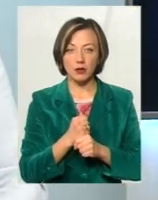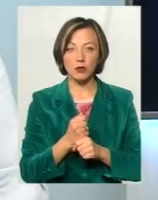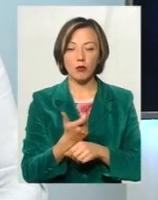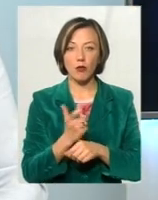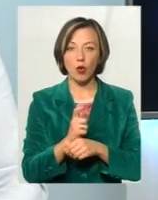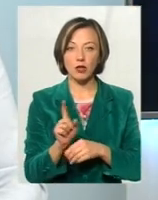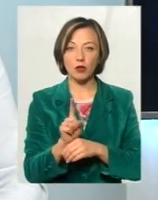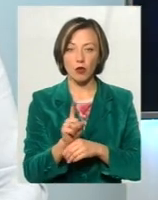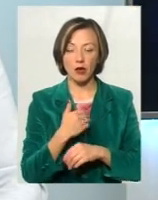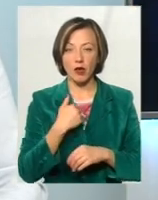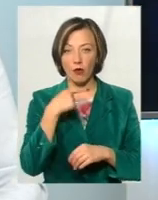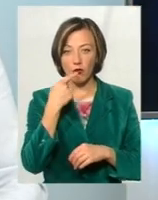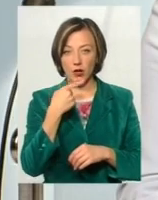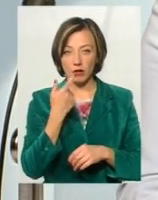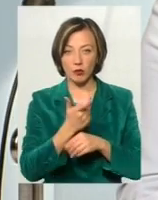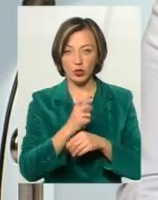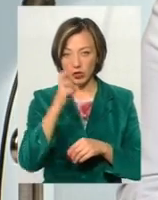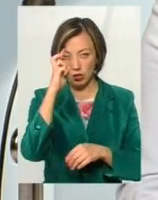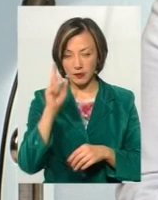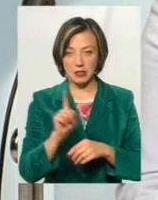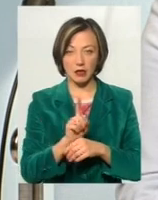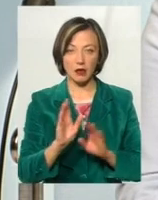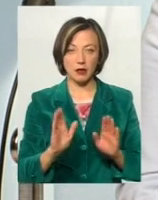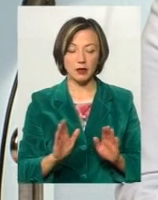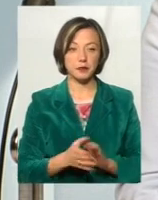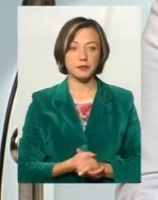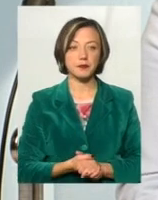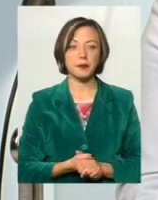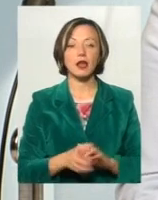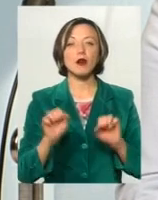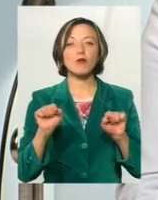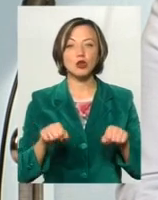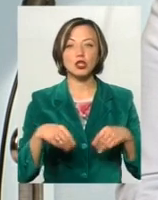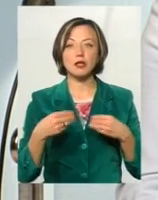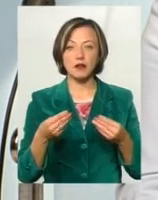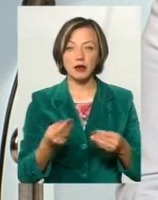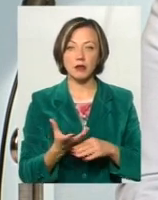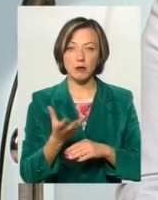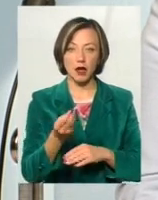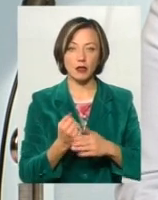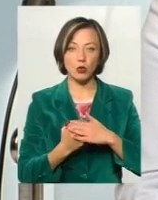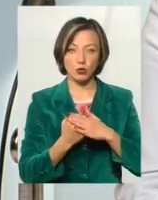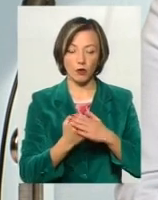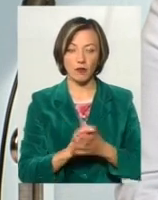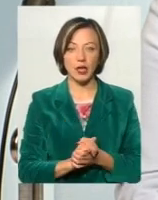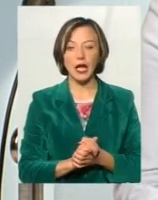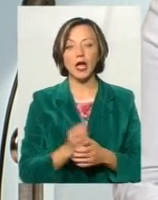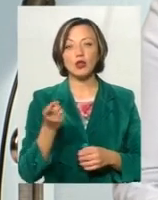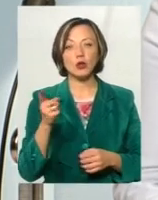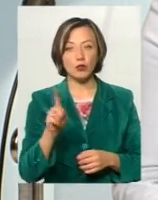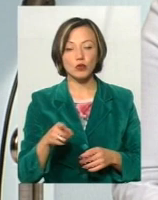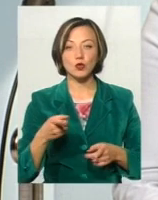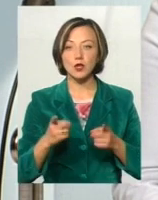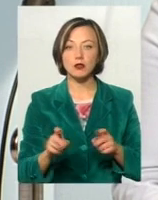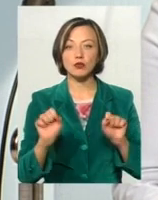понад норму, яку я вже говорила, понад державні стандарти. І вона може надаватися на платній основі. І тому